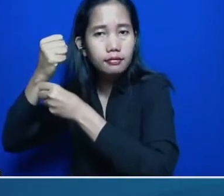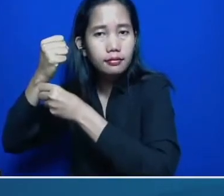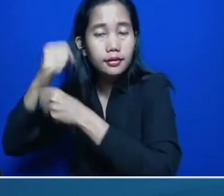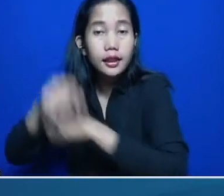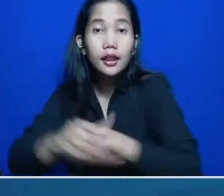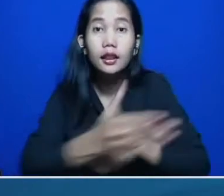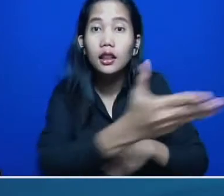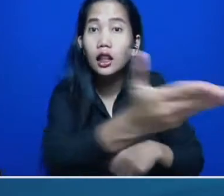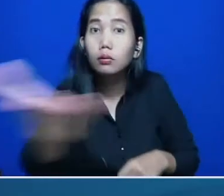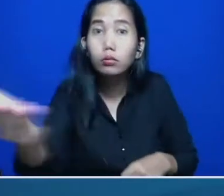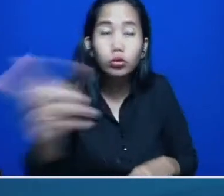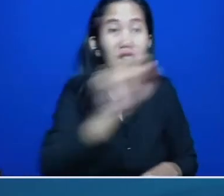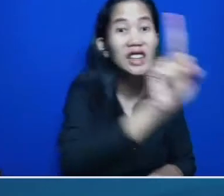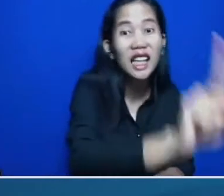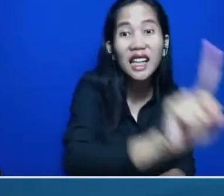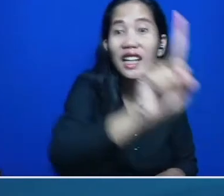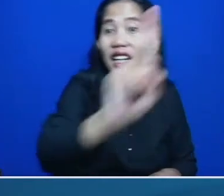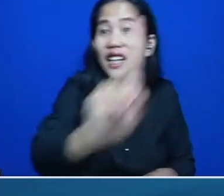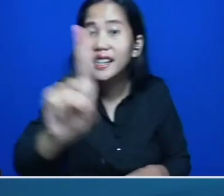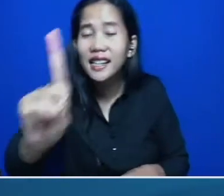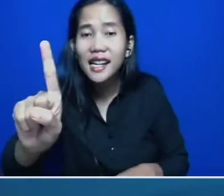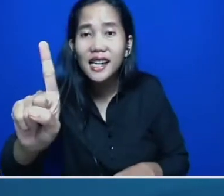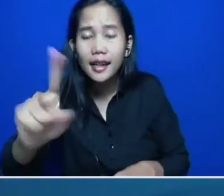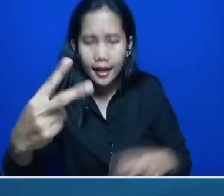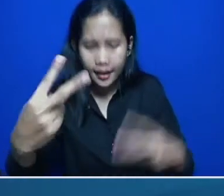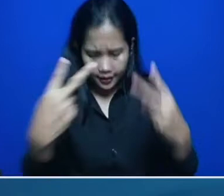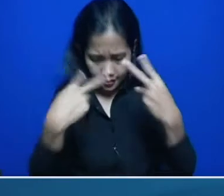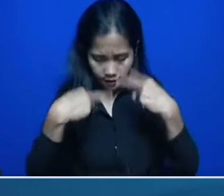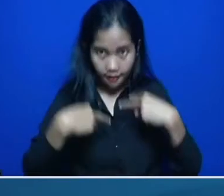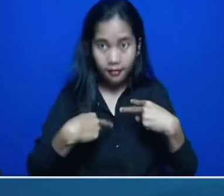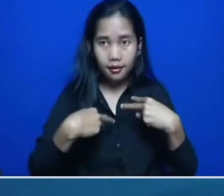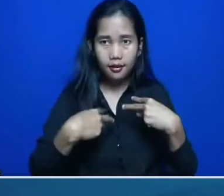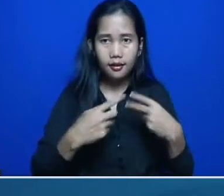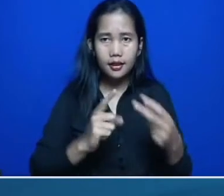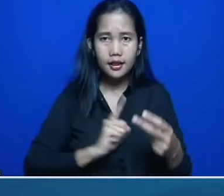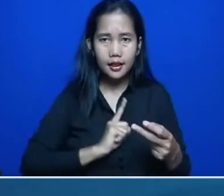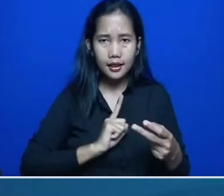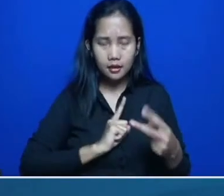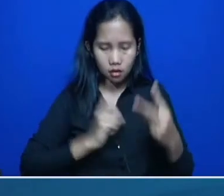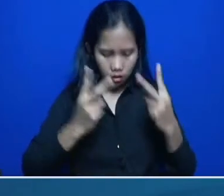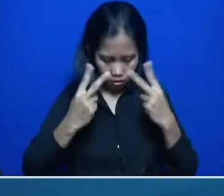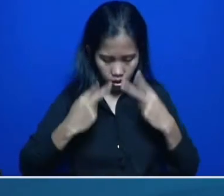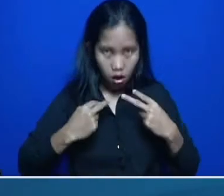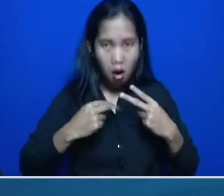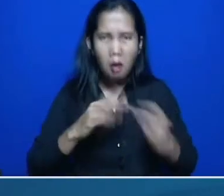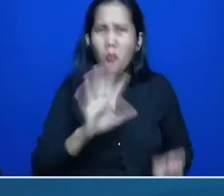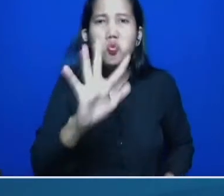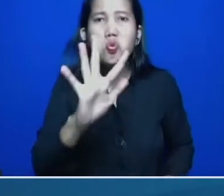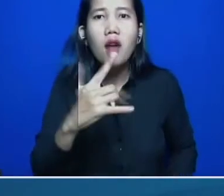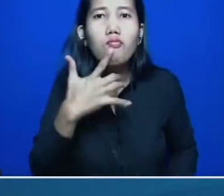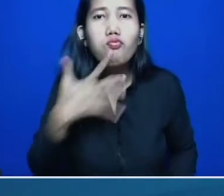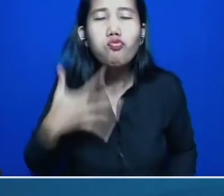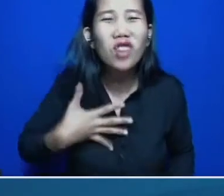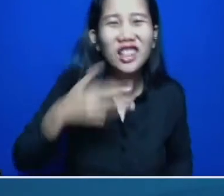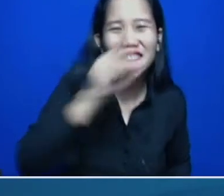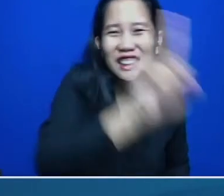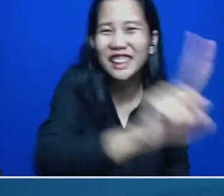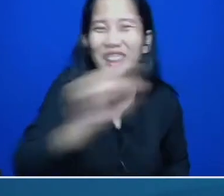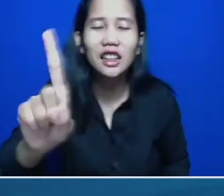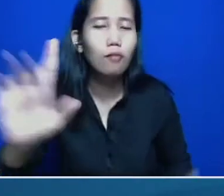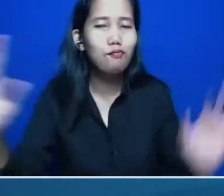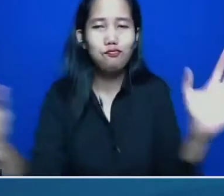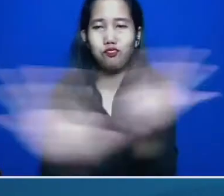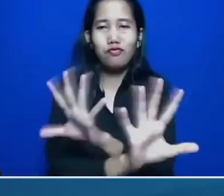sendiri tubuh kita ini hidup kita ini bukan milik kita sendiri